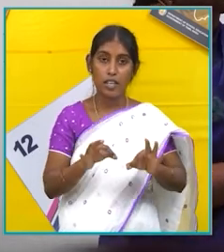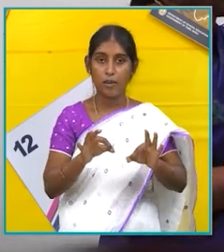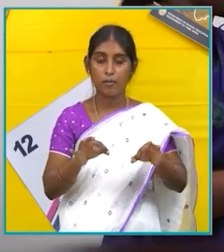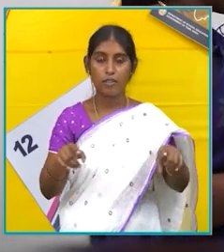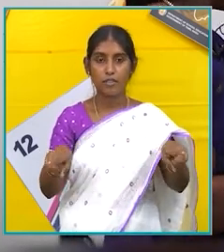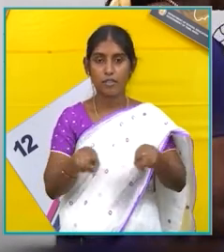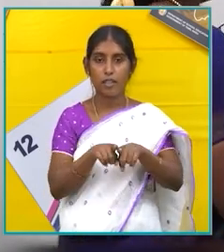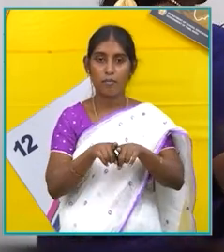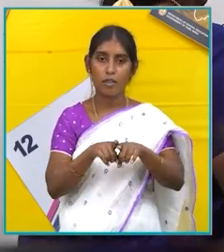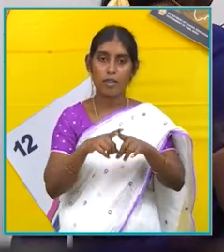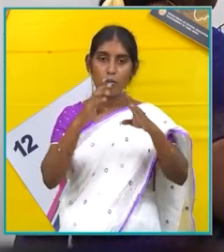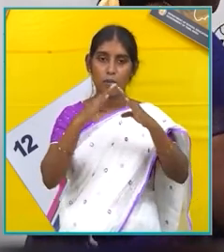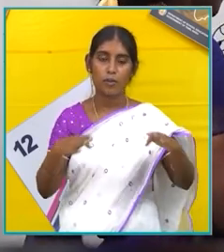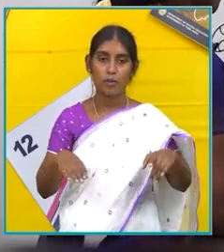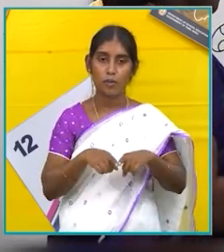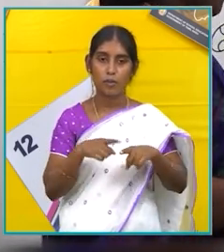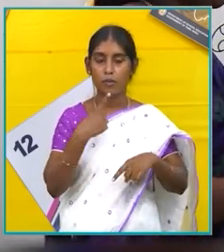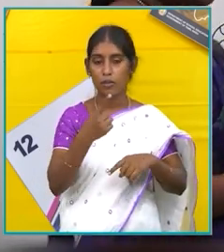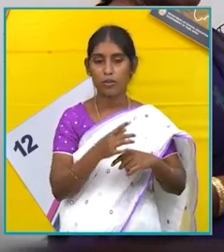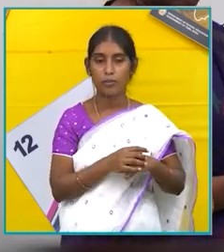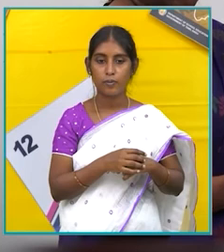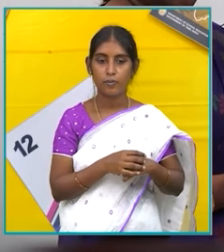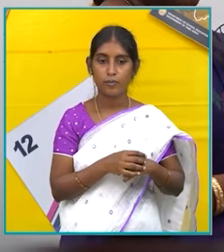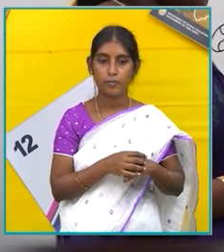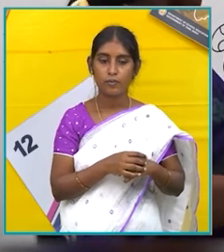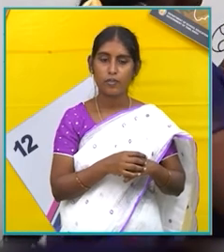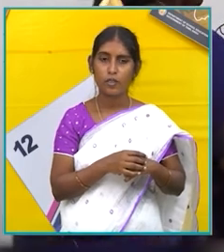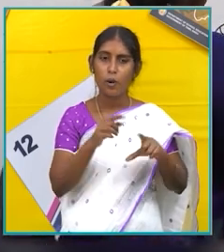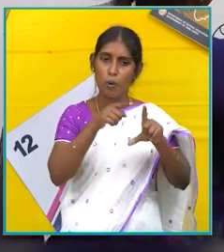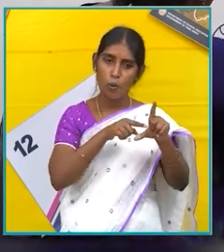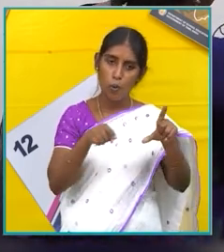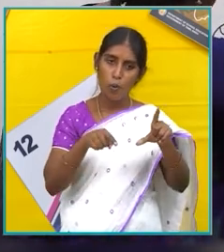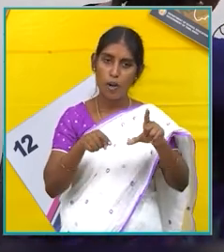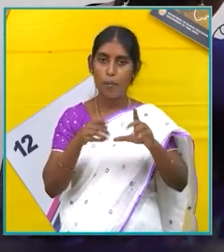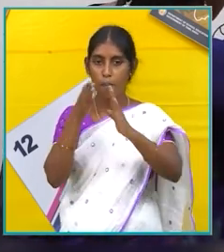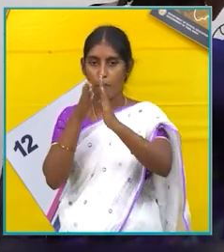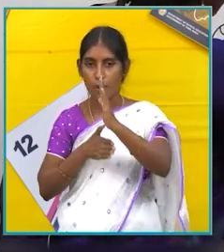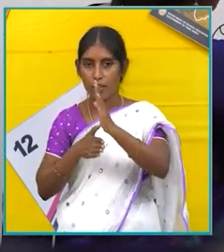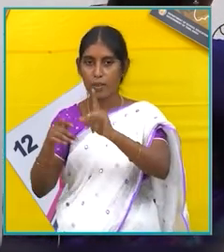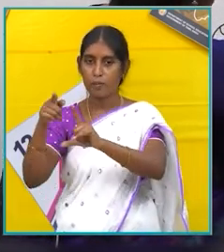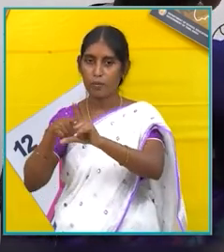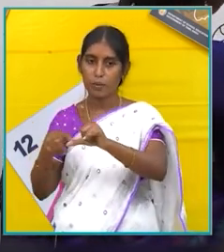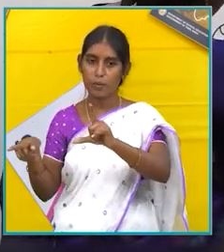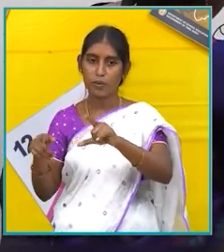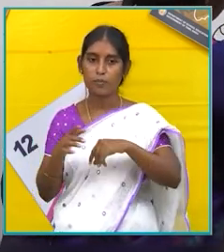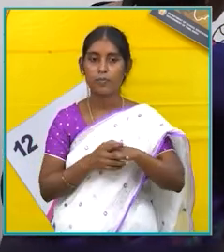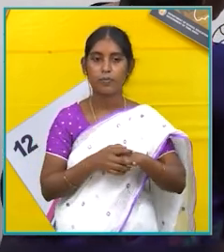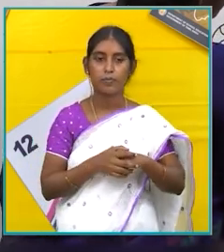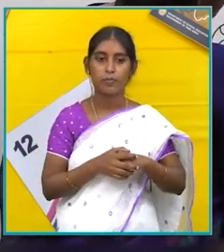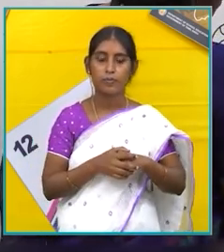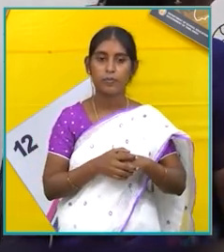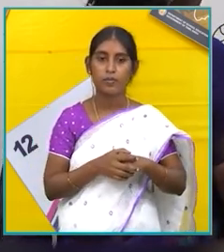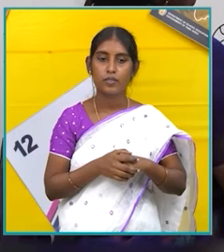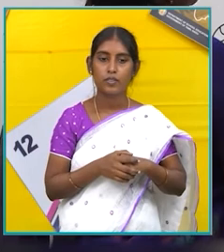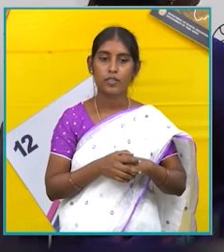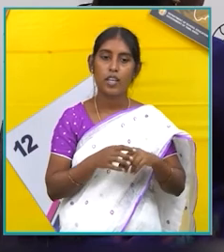சர்வசம முக்கோணங்கள் அடுத்து கோணம் பக்கம் கோணம் அப்படினா என்னன்னா இப்போ இதுல இந்த கோணம் அதே